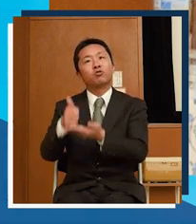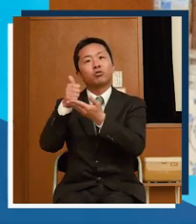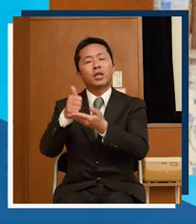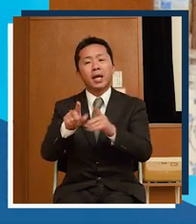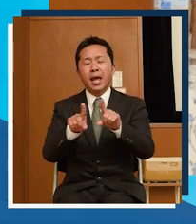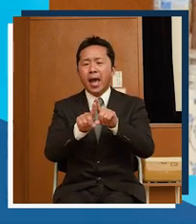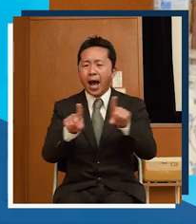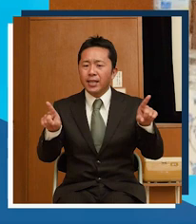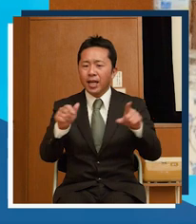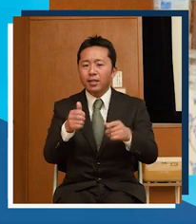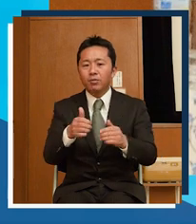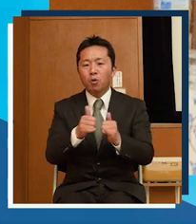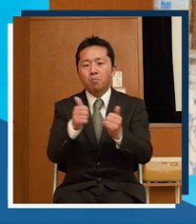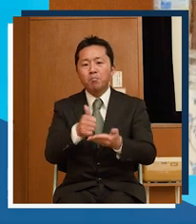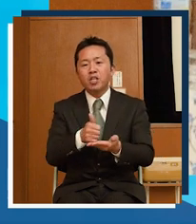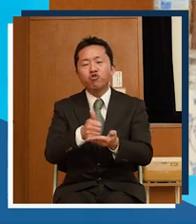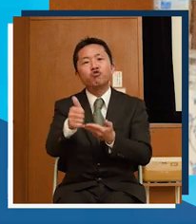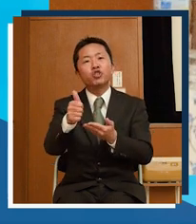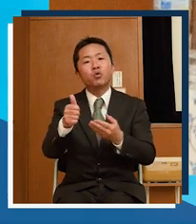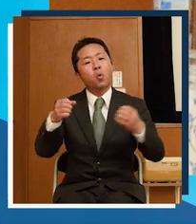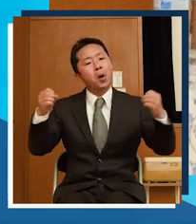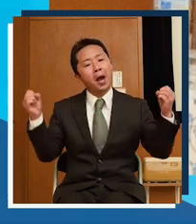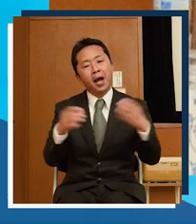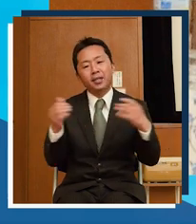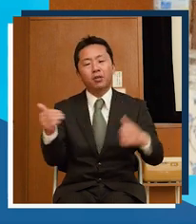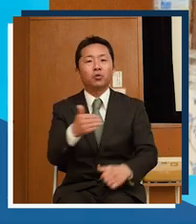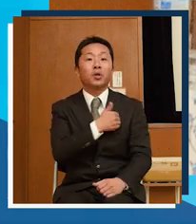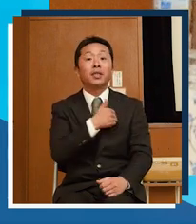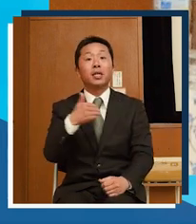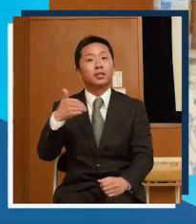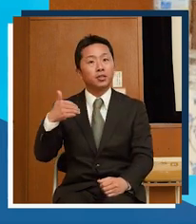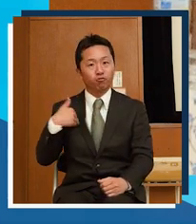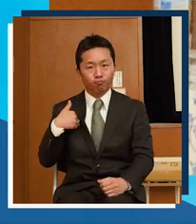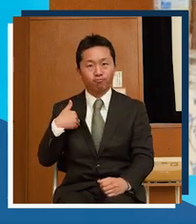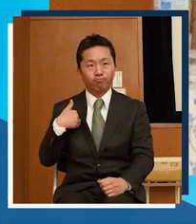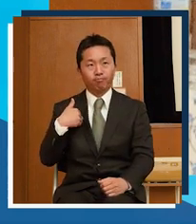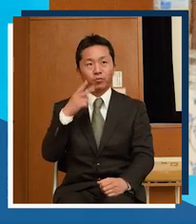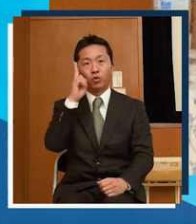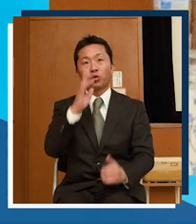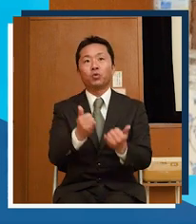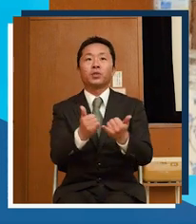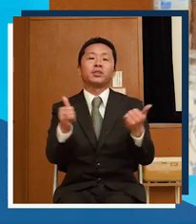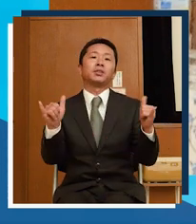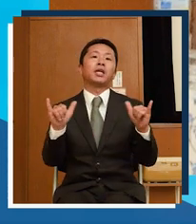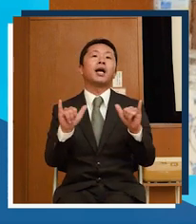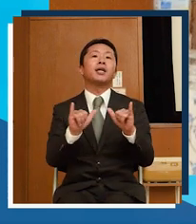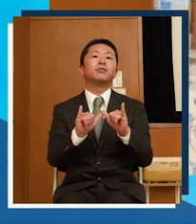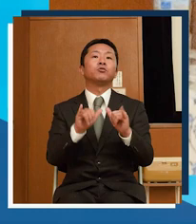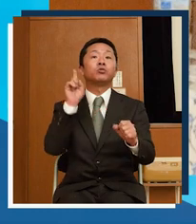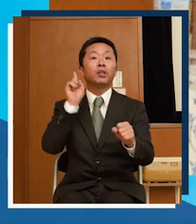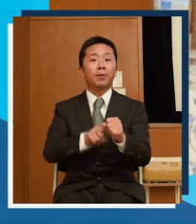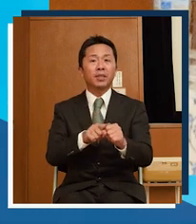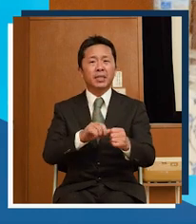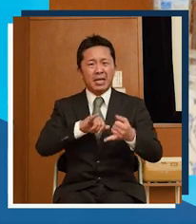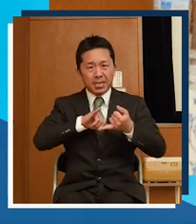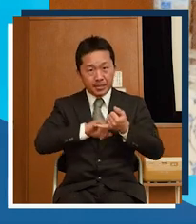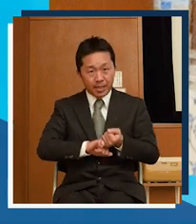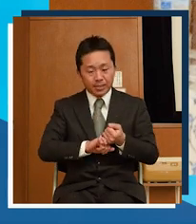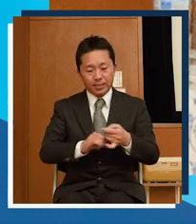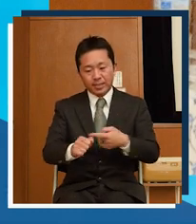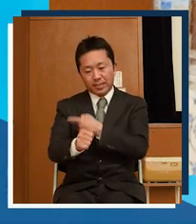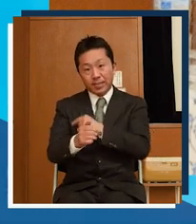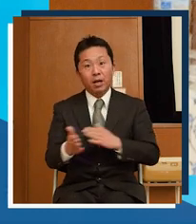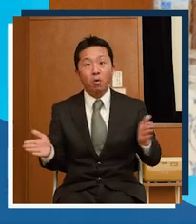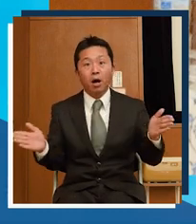当たり前の民主主義を当たり前に語り合うことができるそういう社会にしていくために是非みんなで力を合わせ